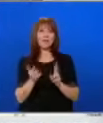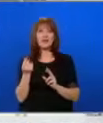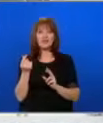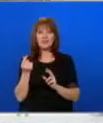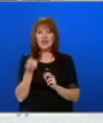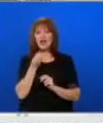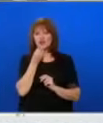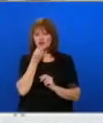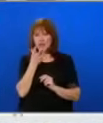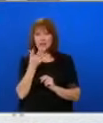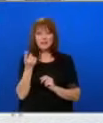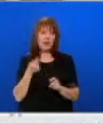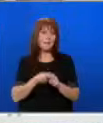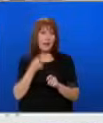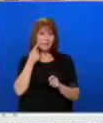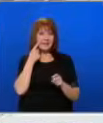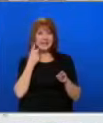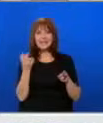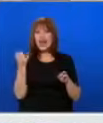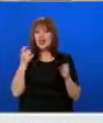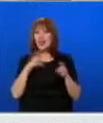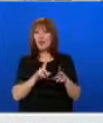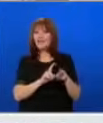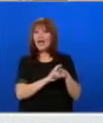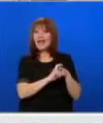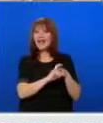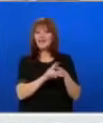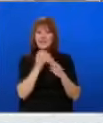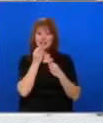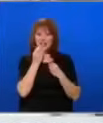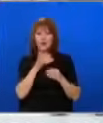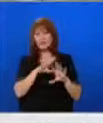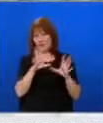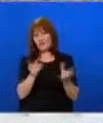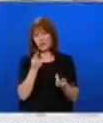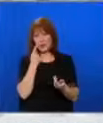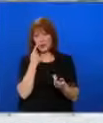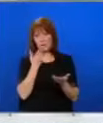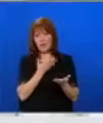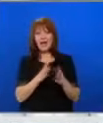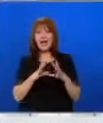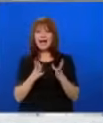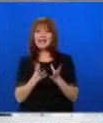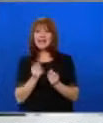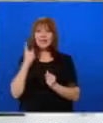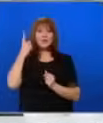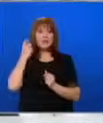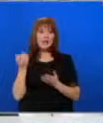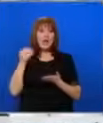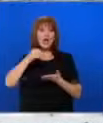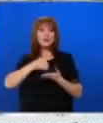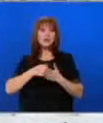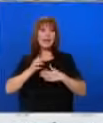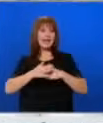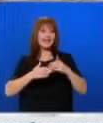Тестваме новия лифт. Страхотен е. Желавам на всички да го пробват. Заедно с старта дойде и снега. Това е